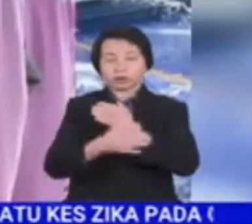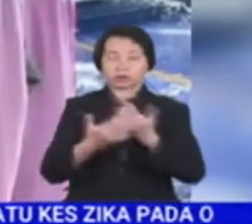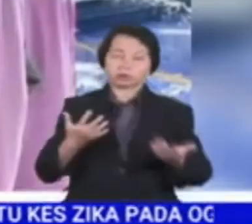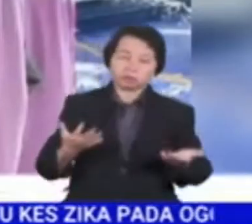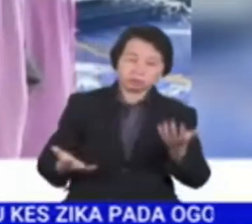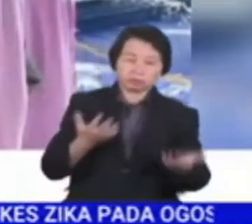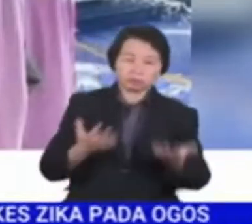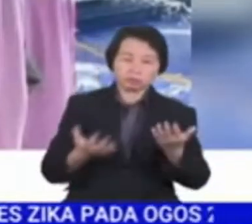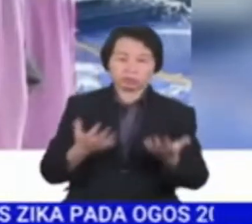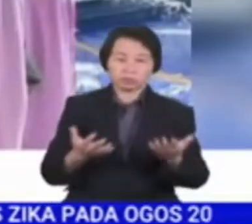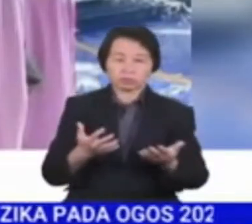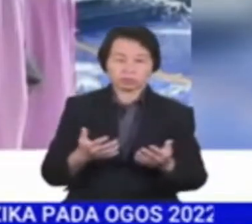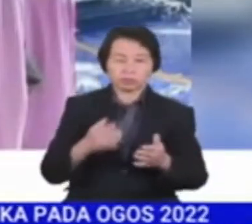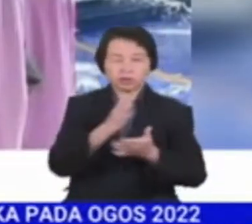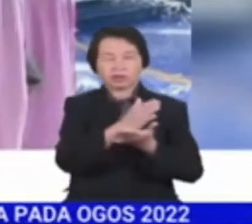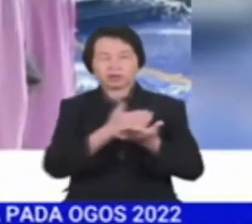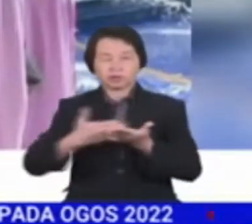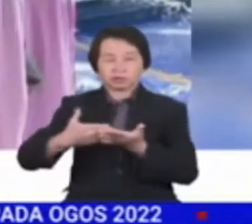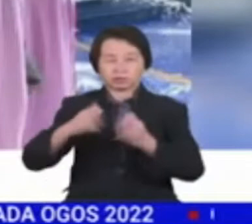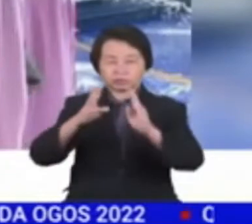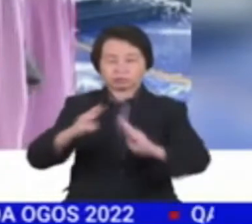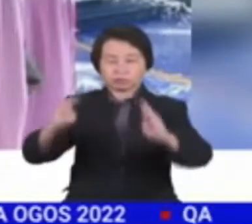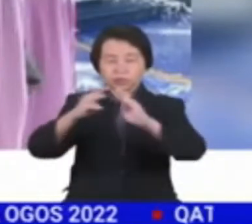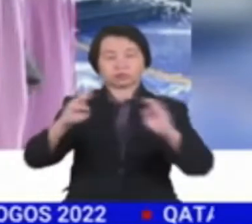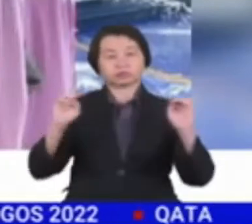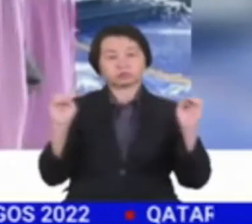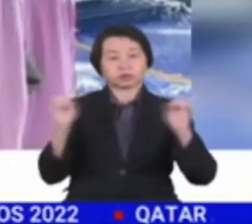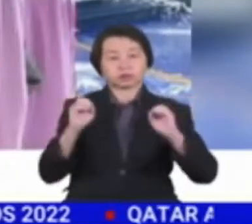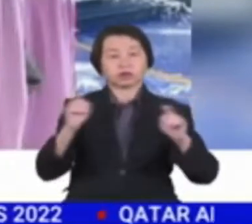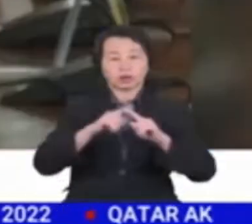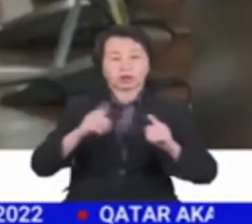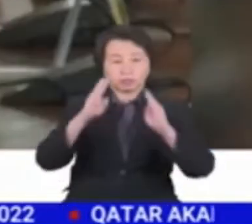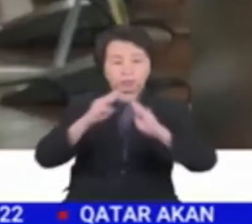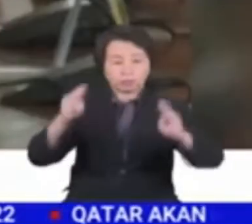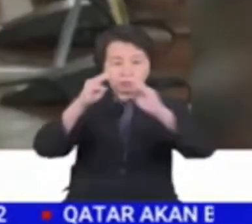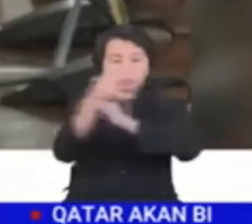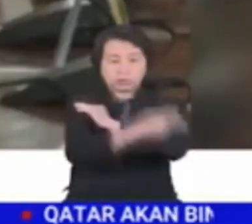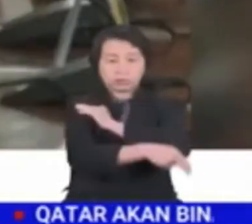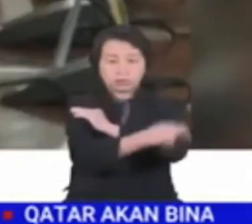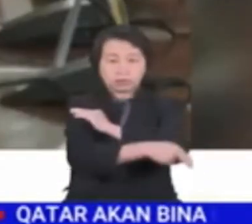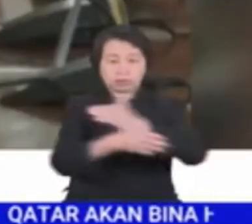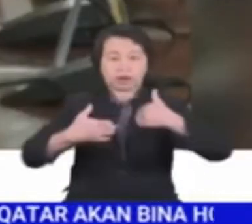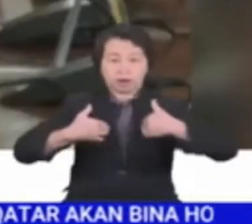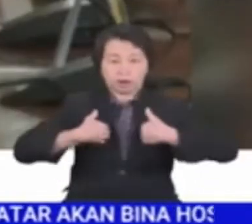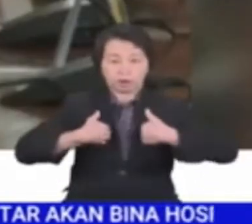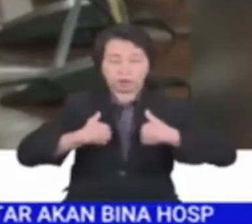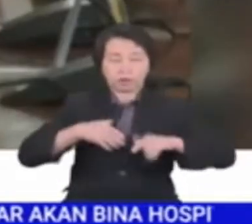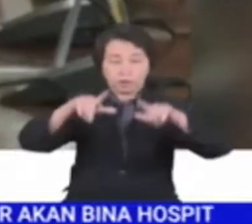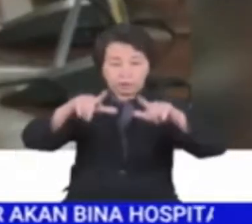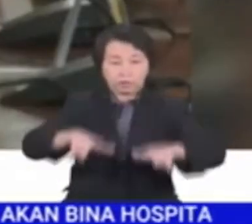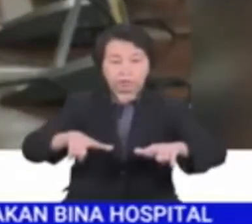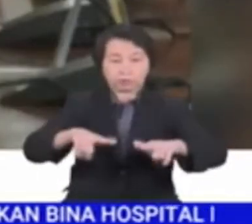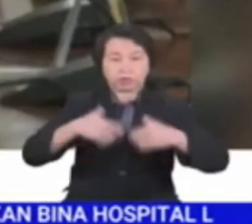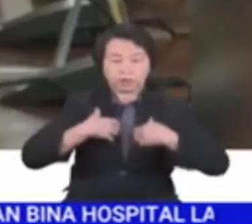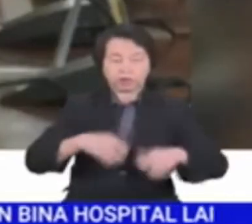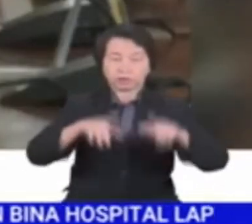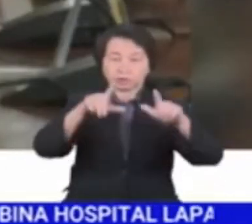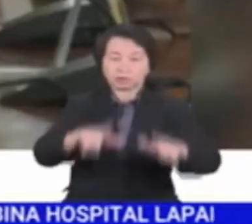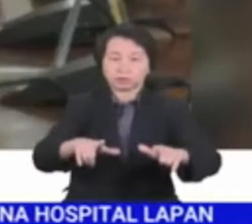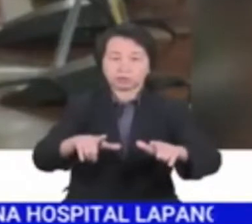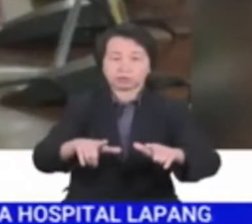mungkin sebahagian masjid tak ada, tapi Masjid Negara ada meletakkan ataupun